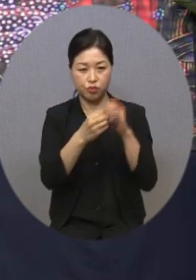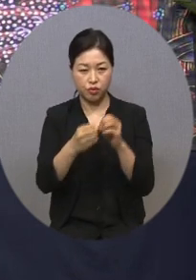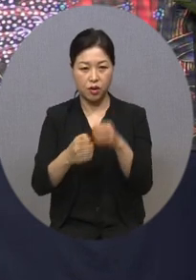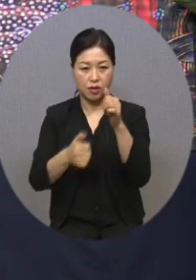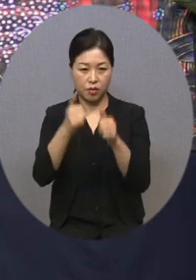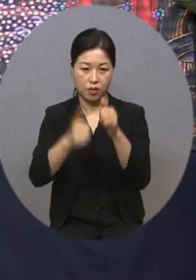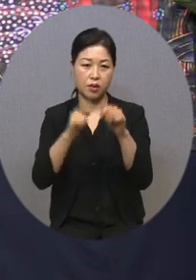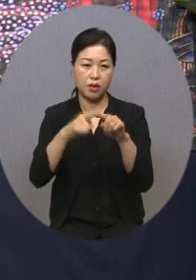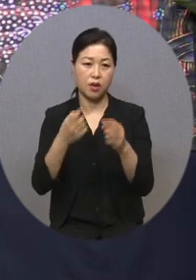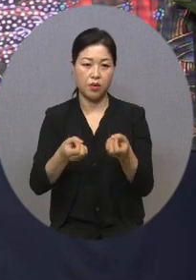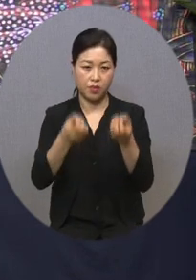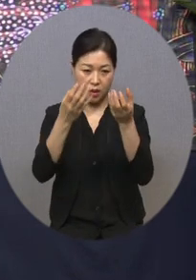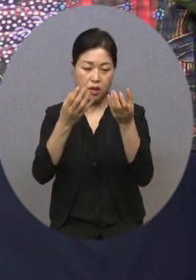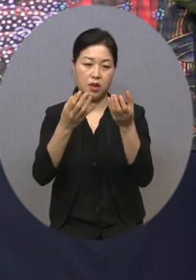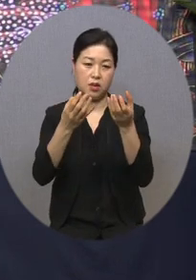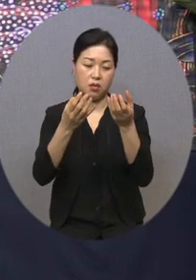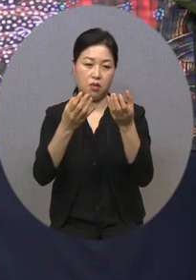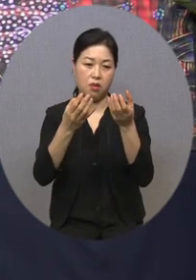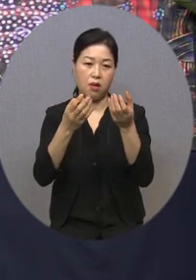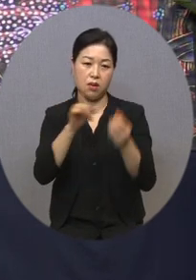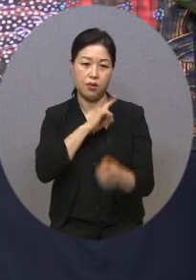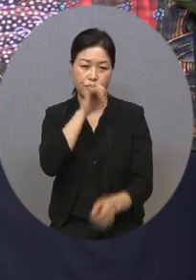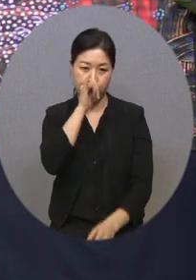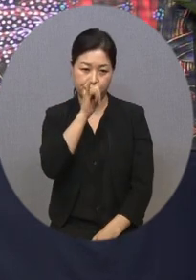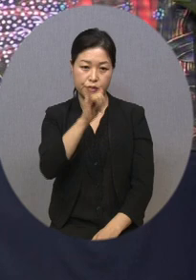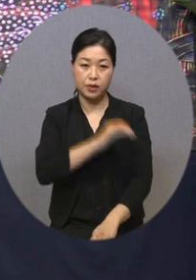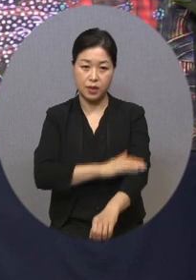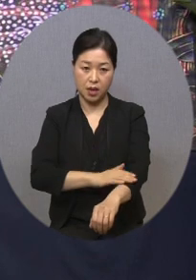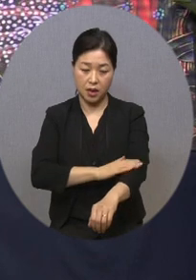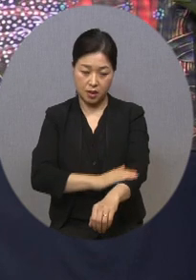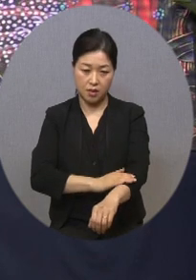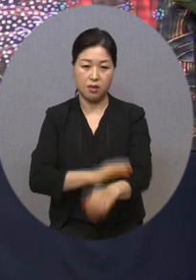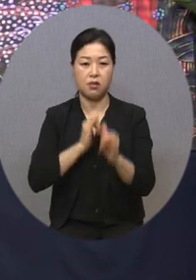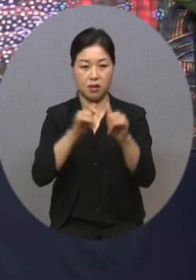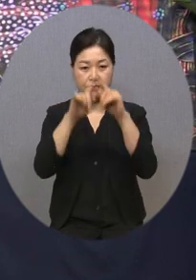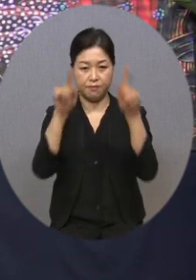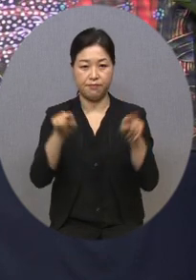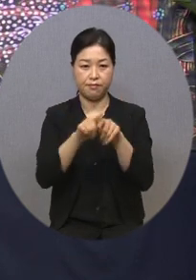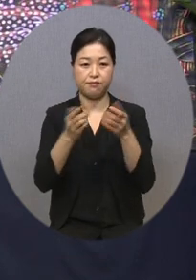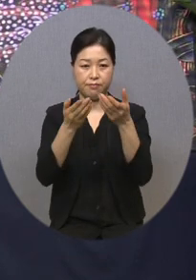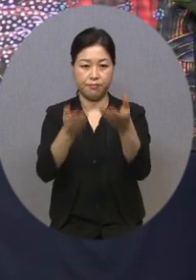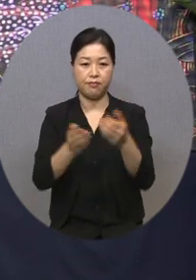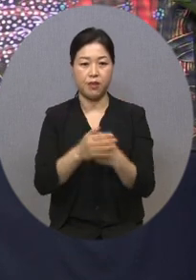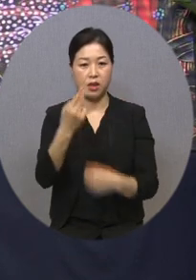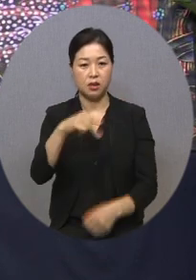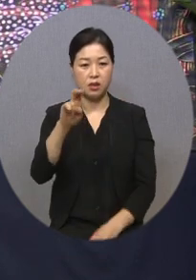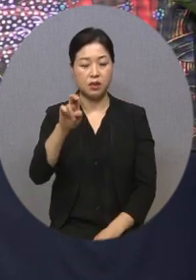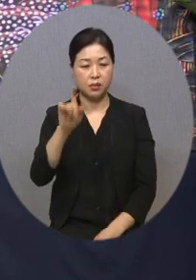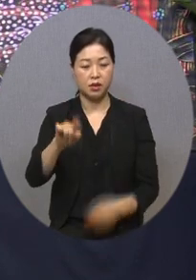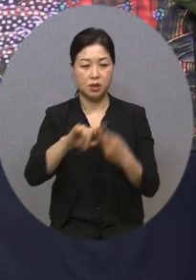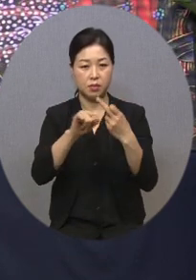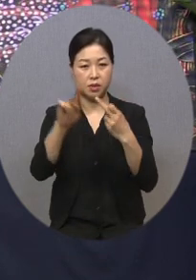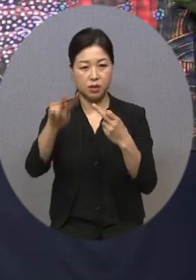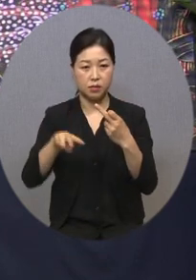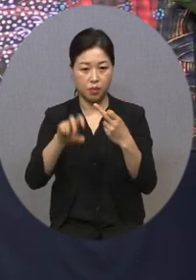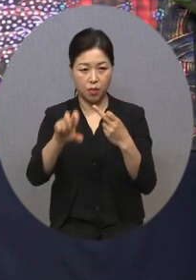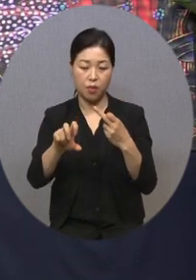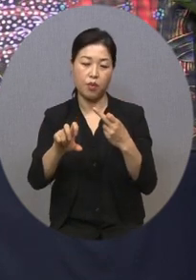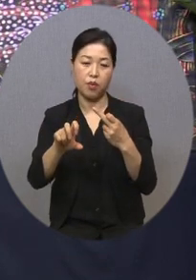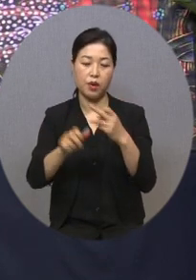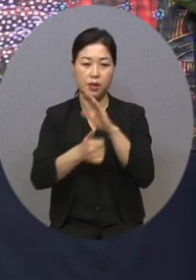국악경연대회에서 가장 우수한 성적으로 입상하였기에 이 상장을 드립니다. 2021년 12월